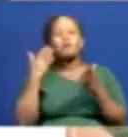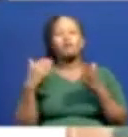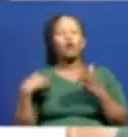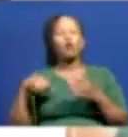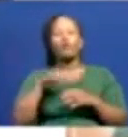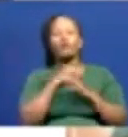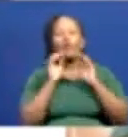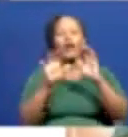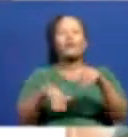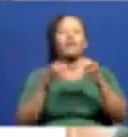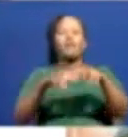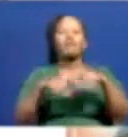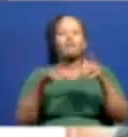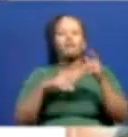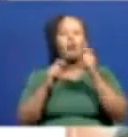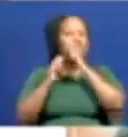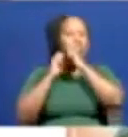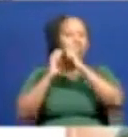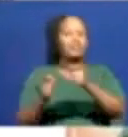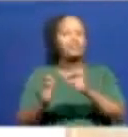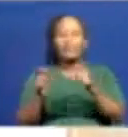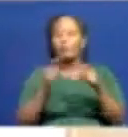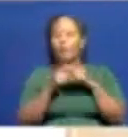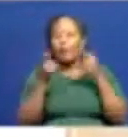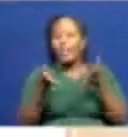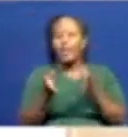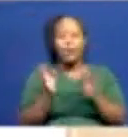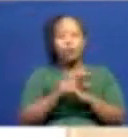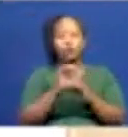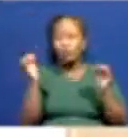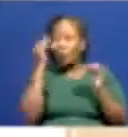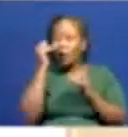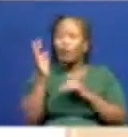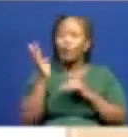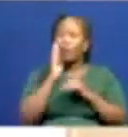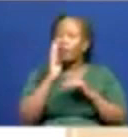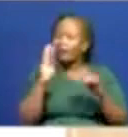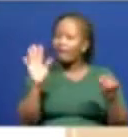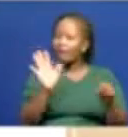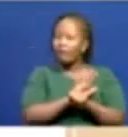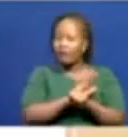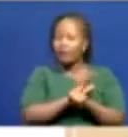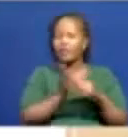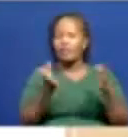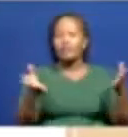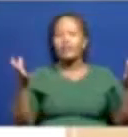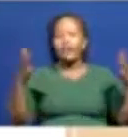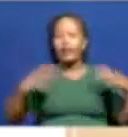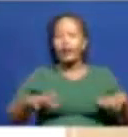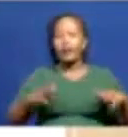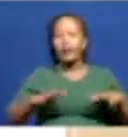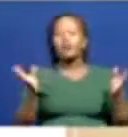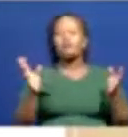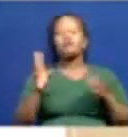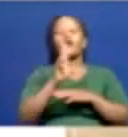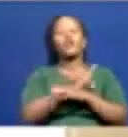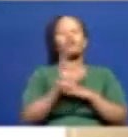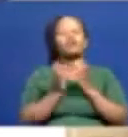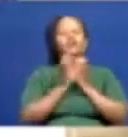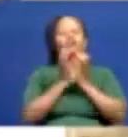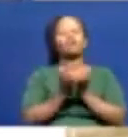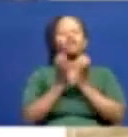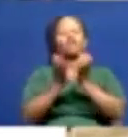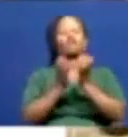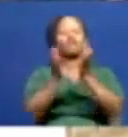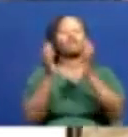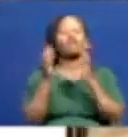Siku hizi hatulimi sababu shamba yetu imeingia kwa maji. Wakazi hao sasa wanalazimika kutumia mashua kufika